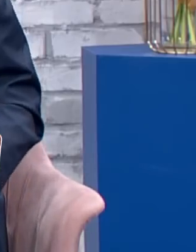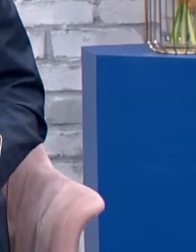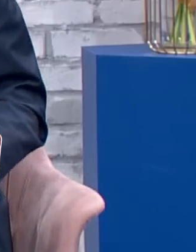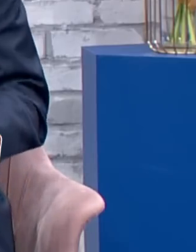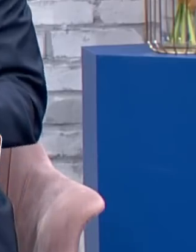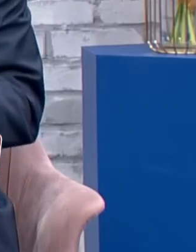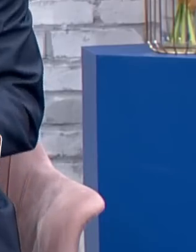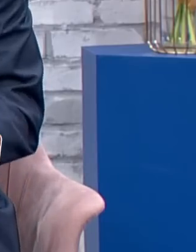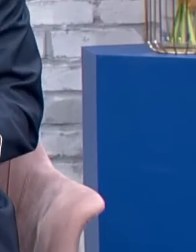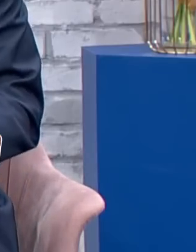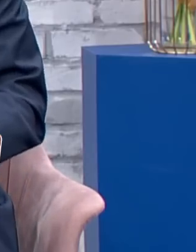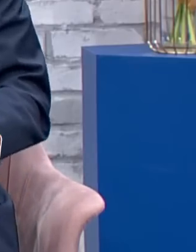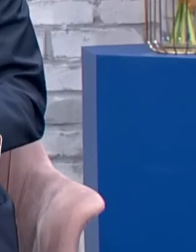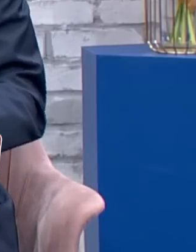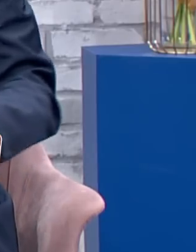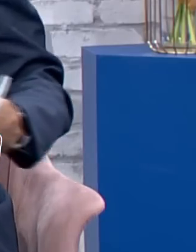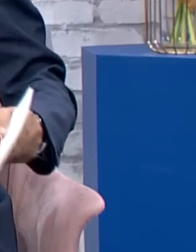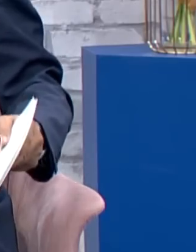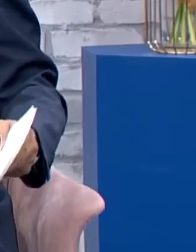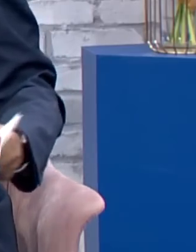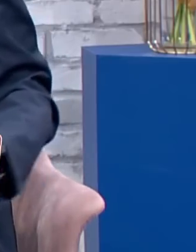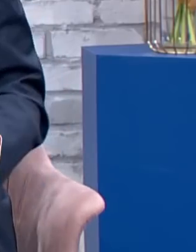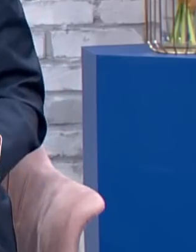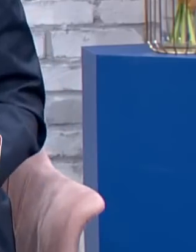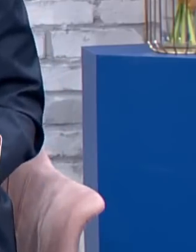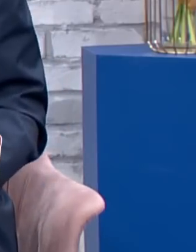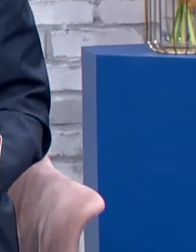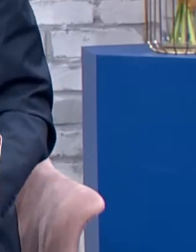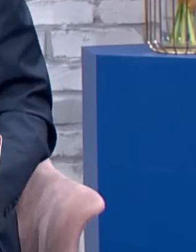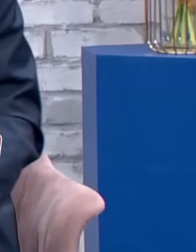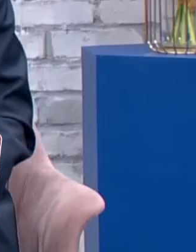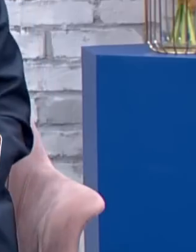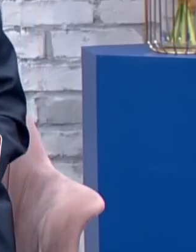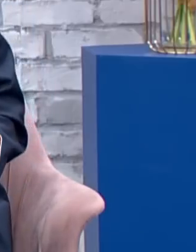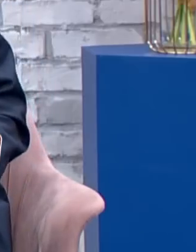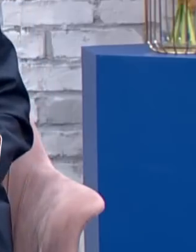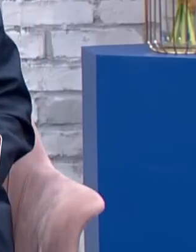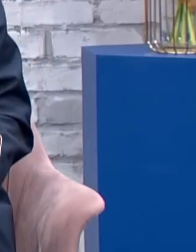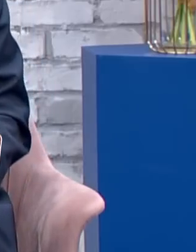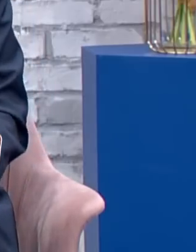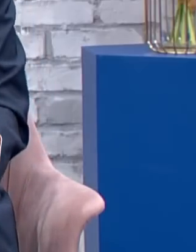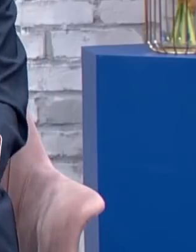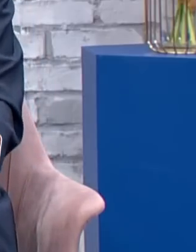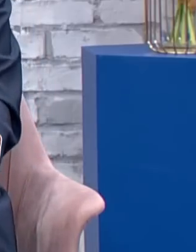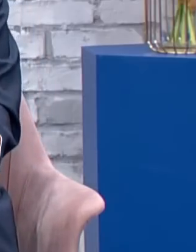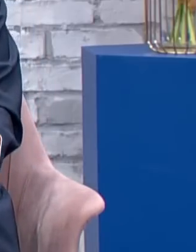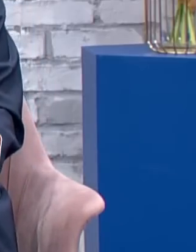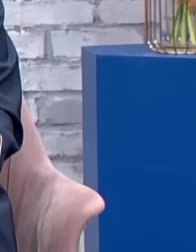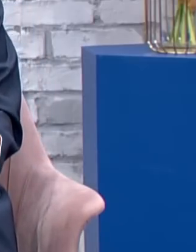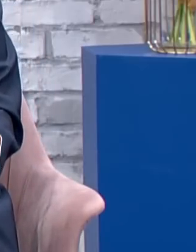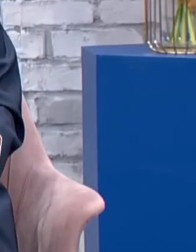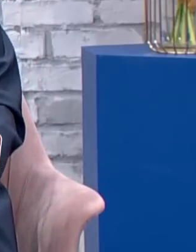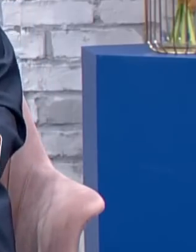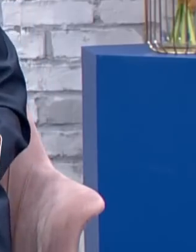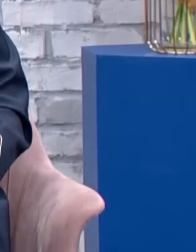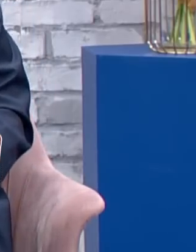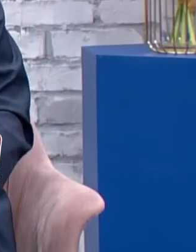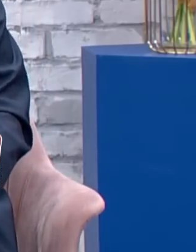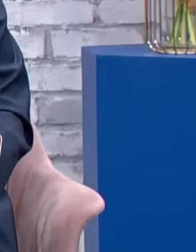겁니다. 다음 네. 세대에게 복음을 전하는 건데요. 아래 전화번호 나가고 있습니다. 이곳으로 전화 주시면 저희들이 갖고 있는 노하우 다 공개해